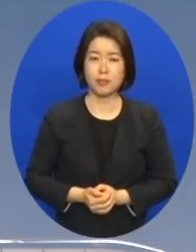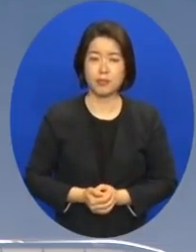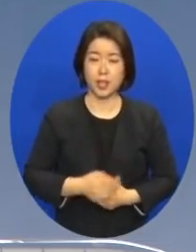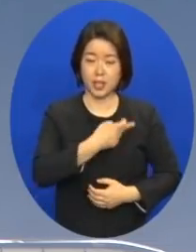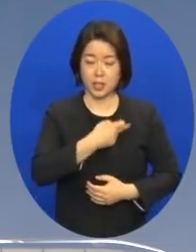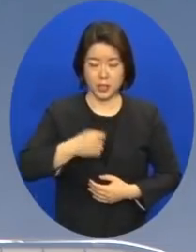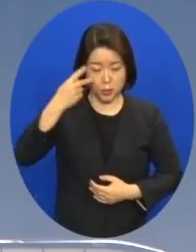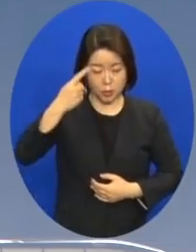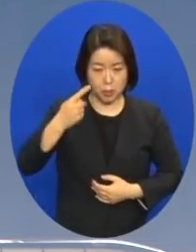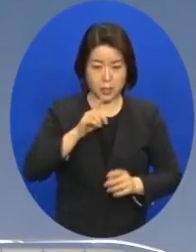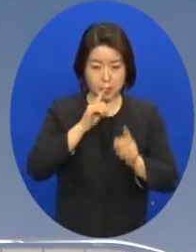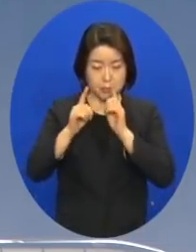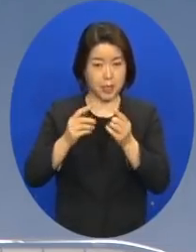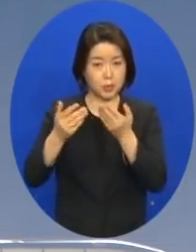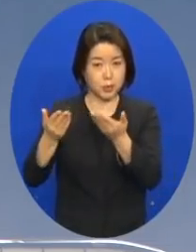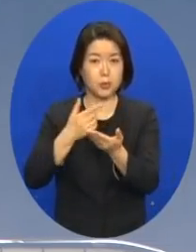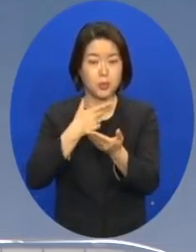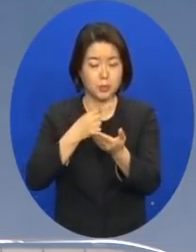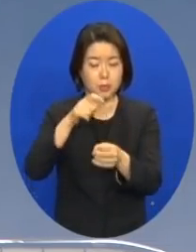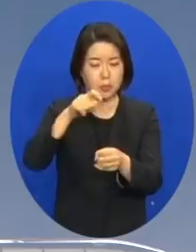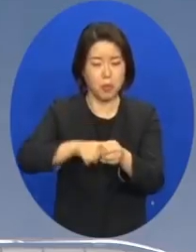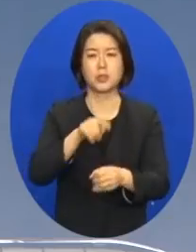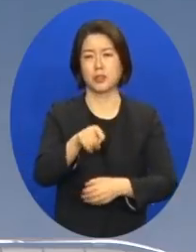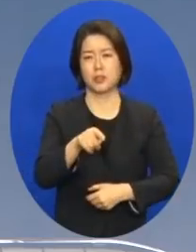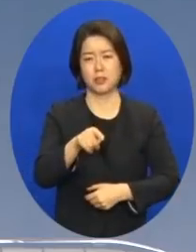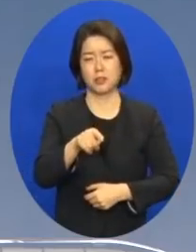지금 말씀하려고 하는 핵심은 거기에 있는 거예요.